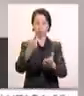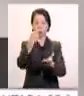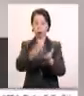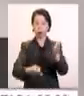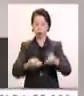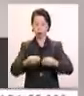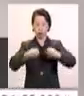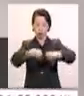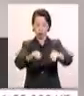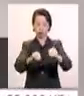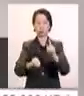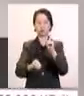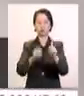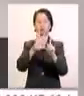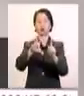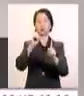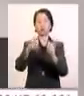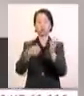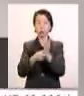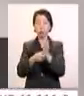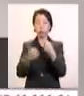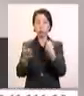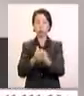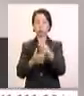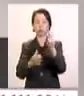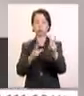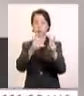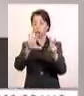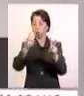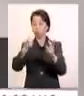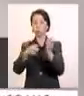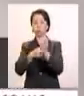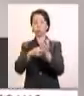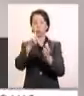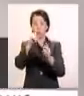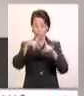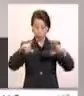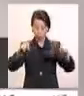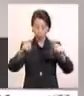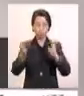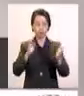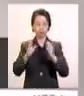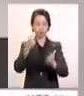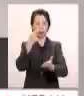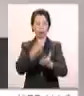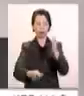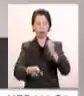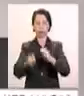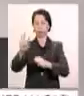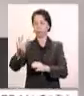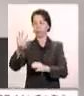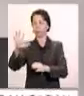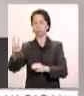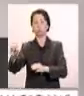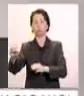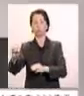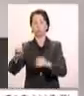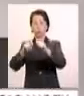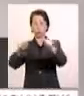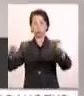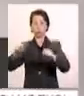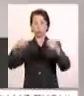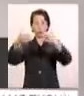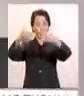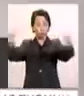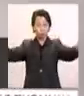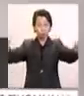yang ditawarkan sekitar RM150 sehingga RM250 sekeping berbanding harga asal RM40 bagi tempat duduk